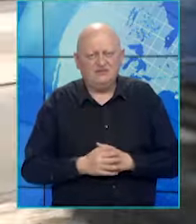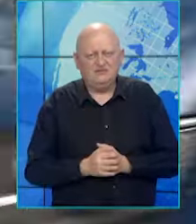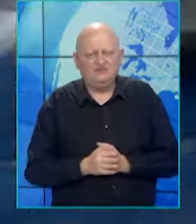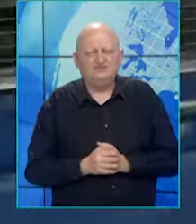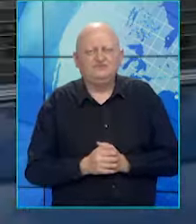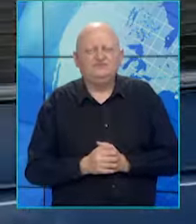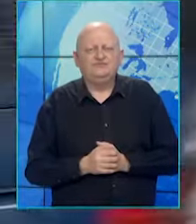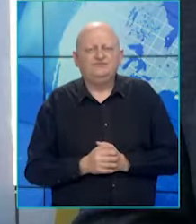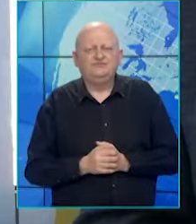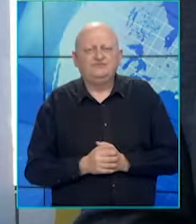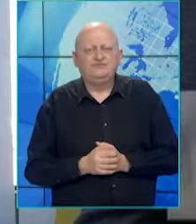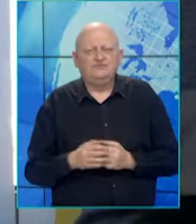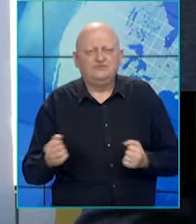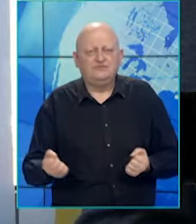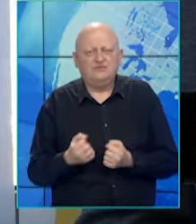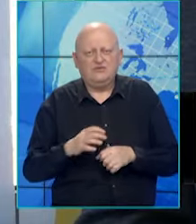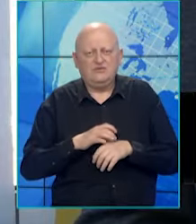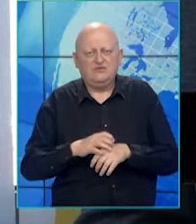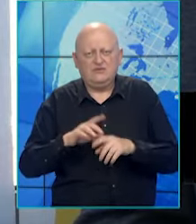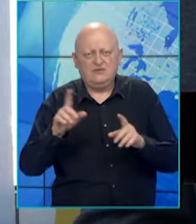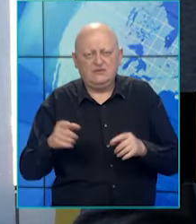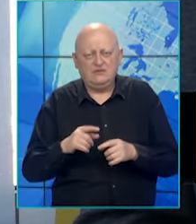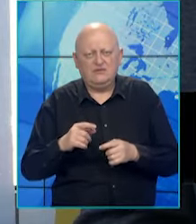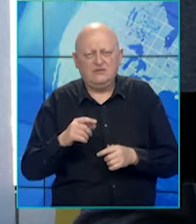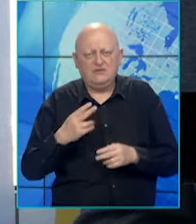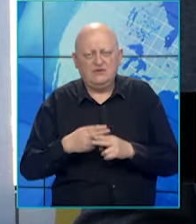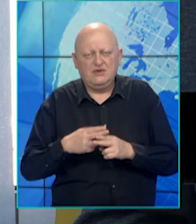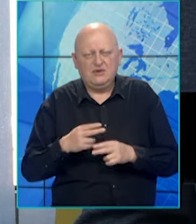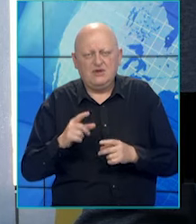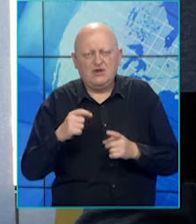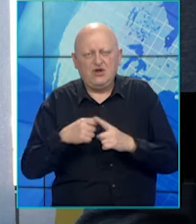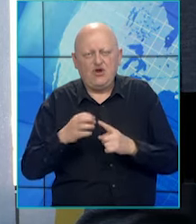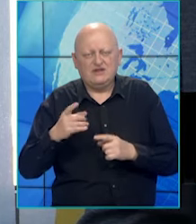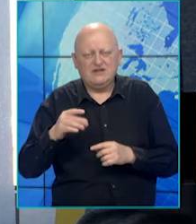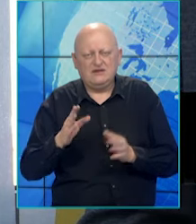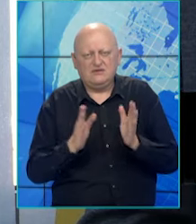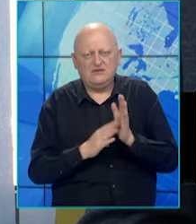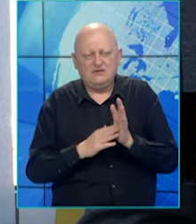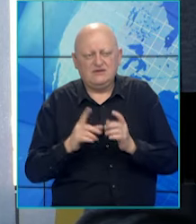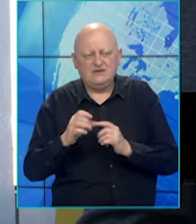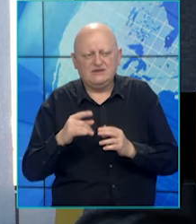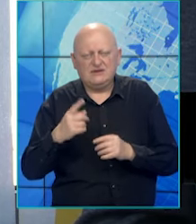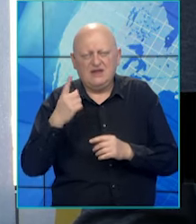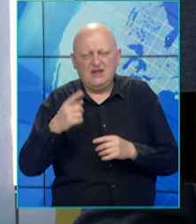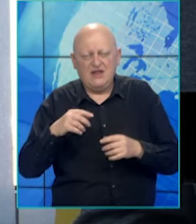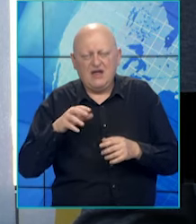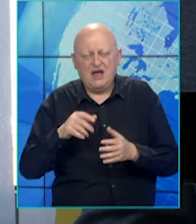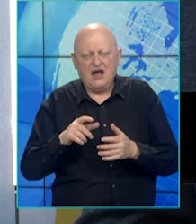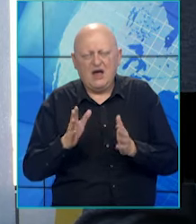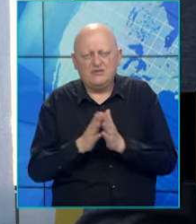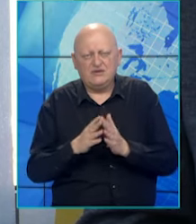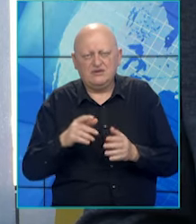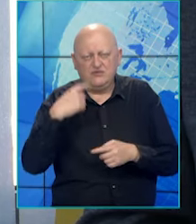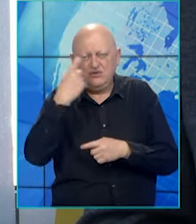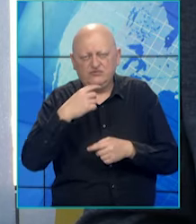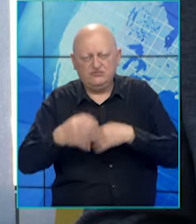Sarajeva. Aktivnosti se provode u okviru predmeta kodnog naziva konsilijere sa dokazima iz Skyanom aplikacija, a osumnjičeni su